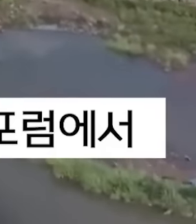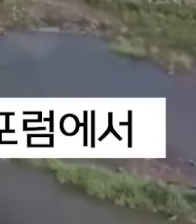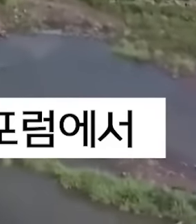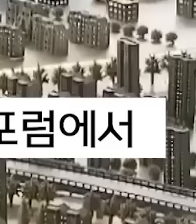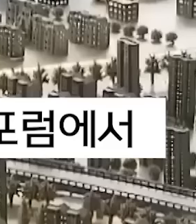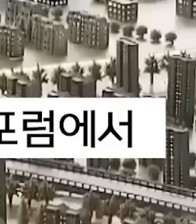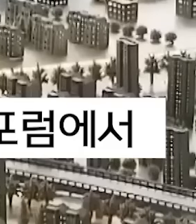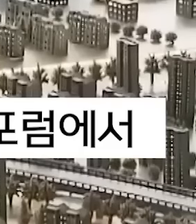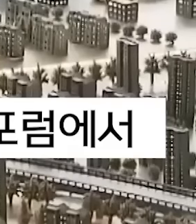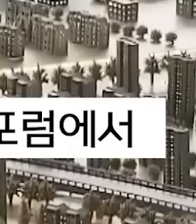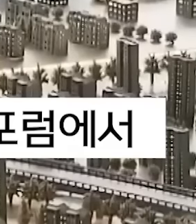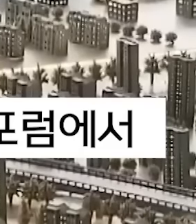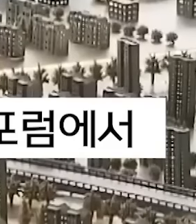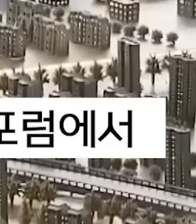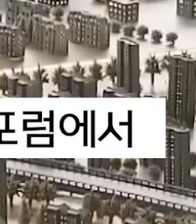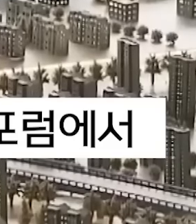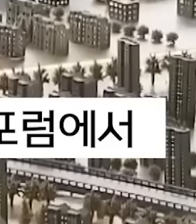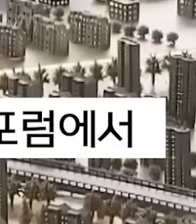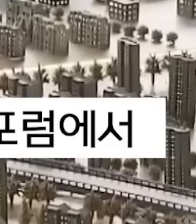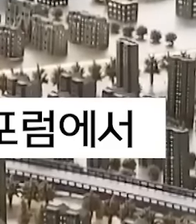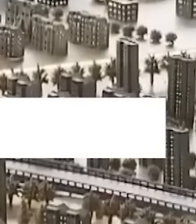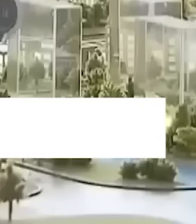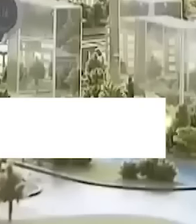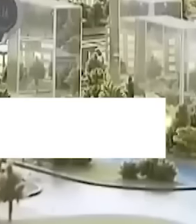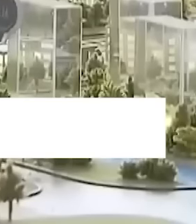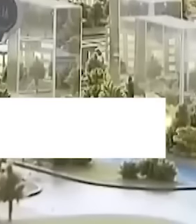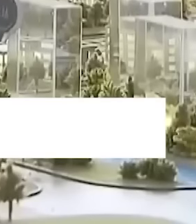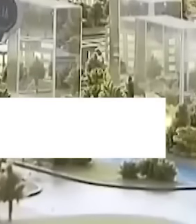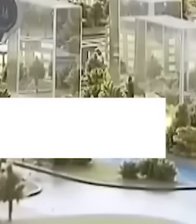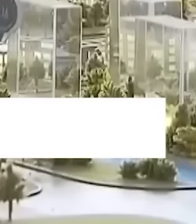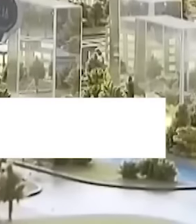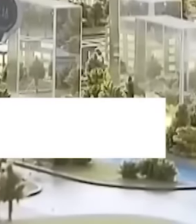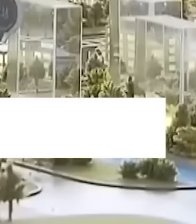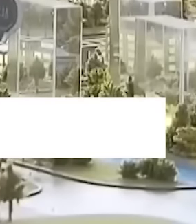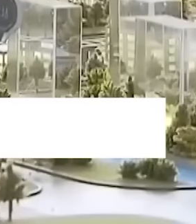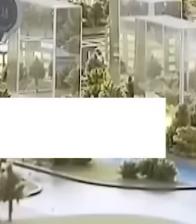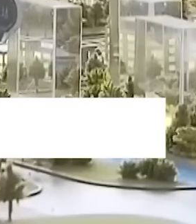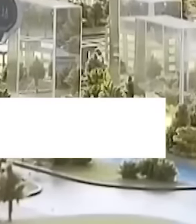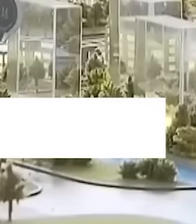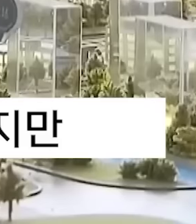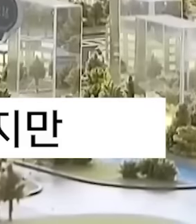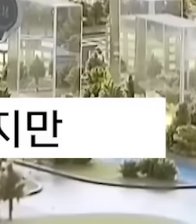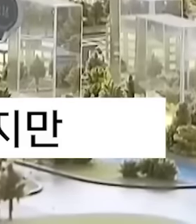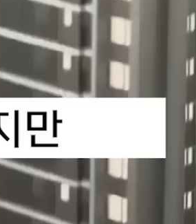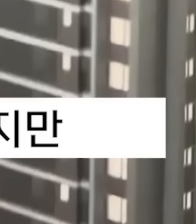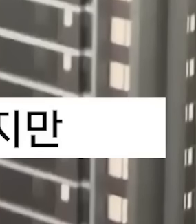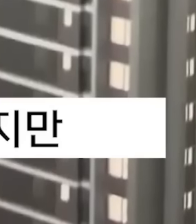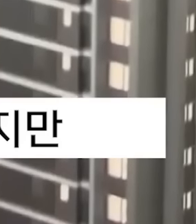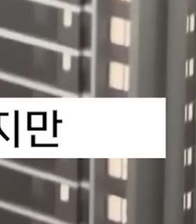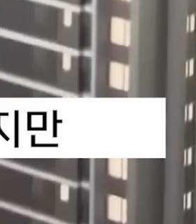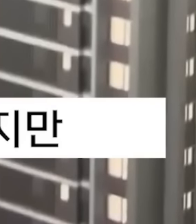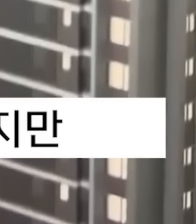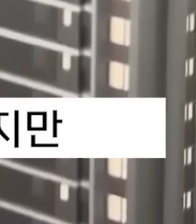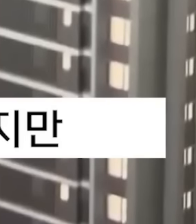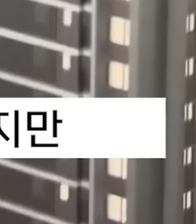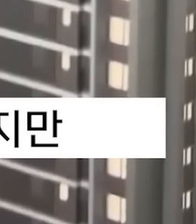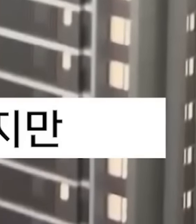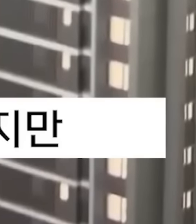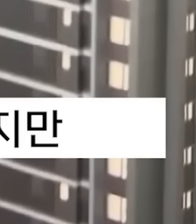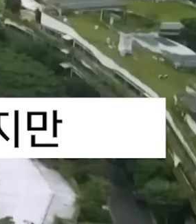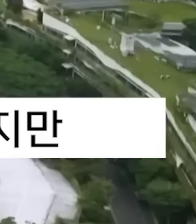광성 등관 시에서 열린 부동산 관련 포럼에서이 같은 발언을 했다고 보도했습니다 허킹 전 부국장은